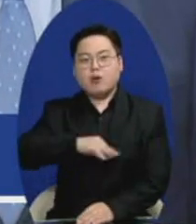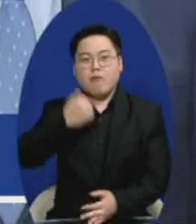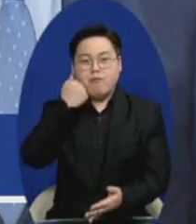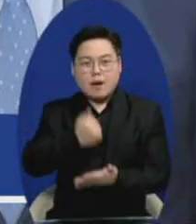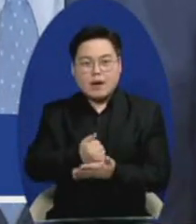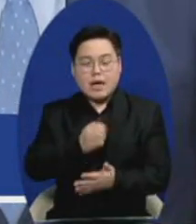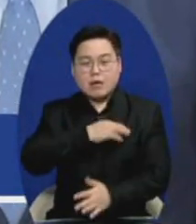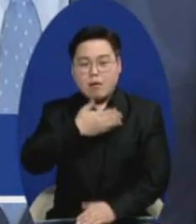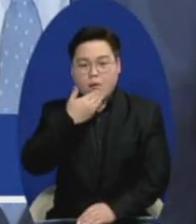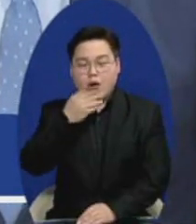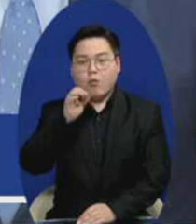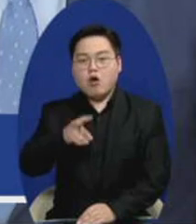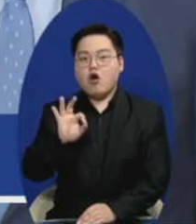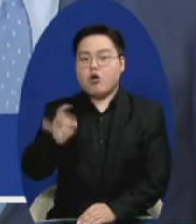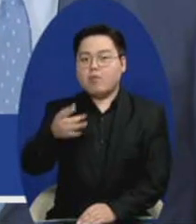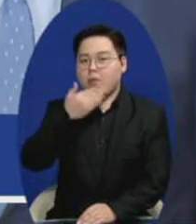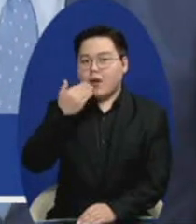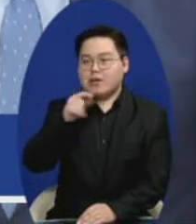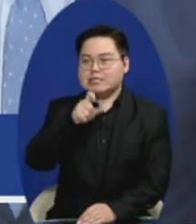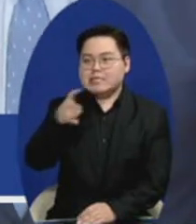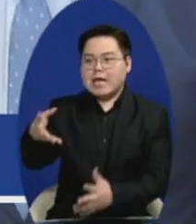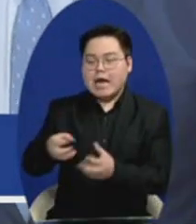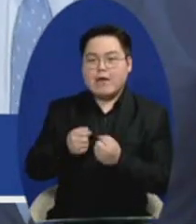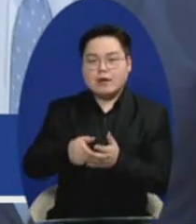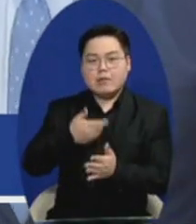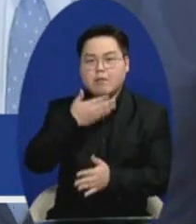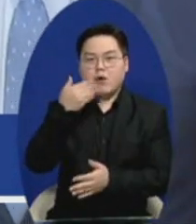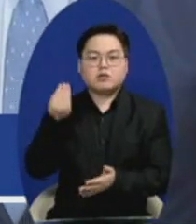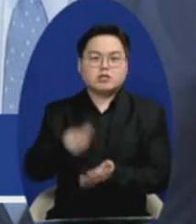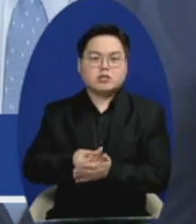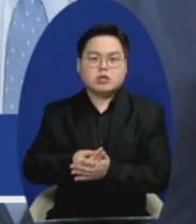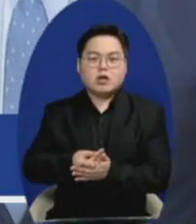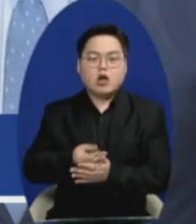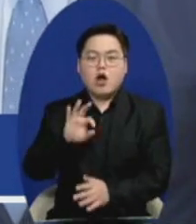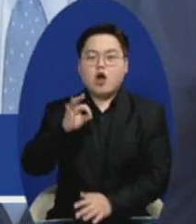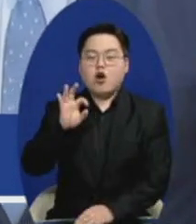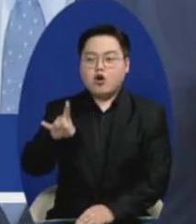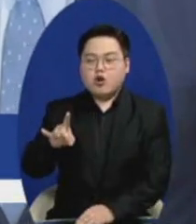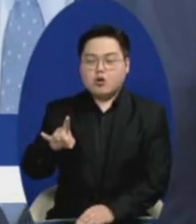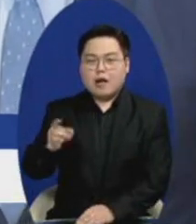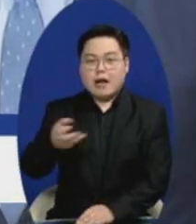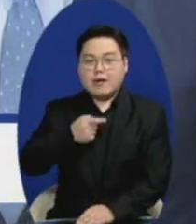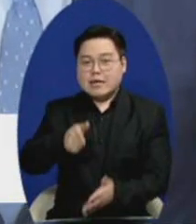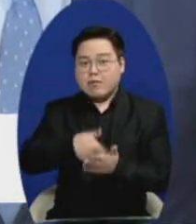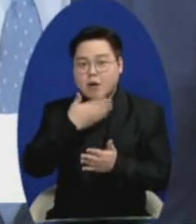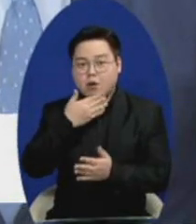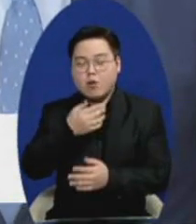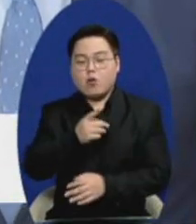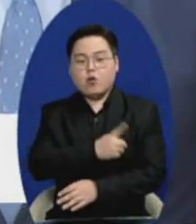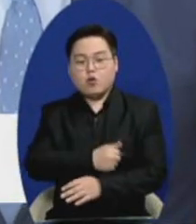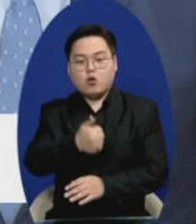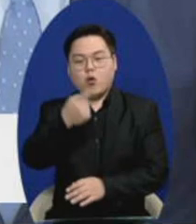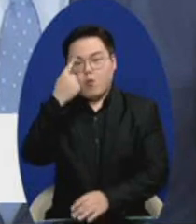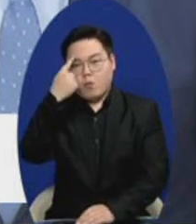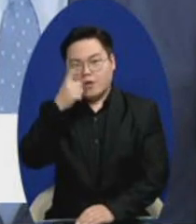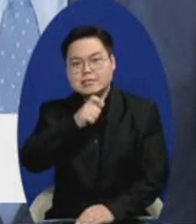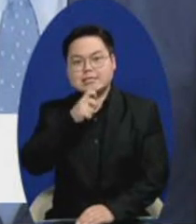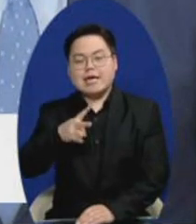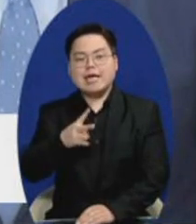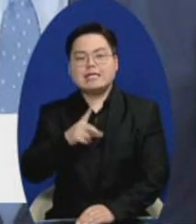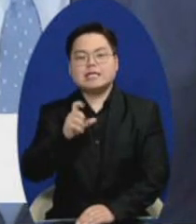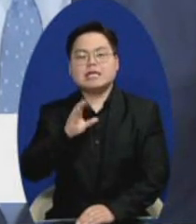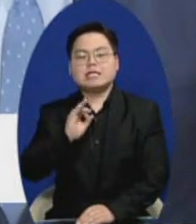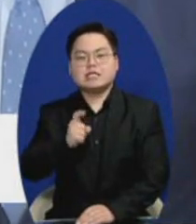үгэ гэхлээр үр байхгүй гэсэн үг шүү дээ. Зээл авах шаардлага байхгүй гэсэн үг. Үр дүнд нь Монгол улсын зээлч зэрэглүүд өснө. Үр дүнд нь юу вэ